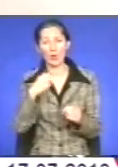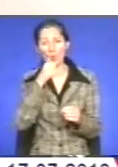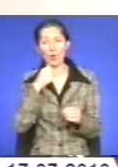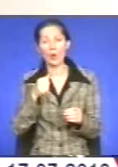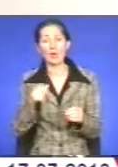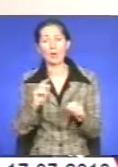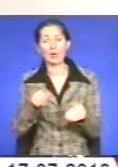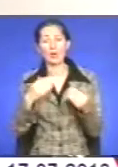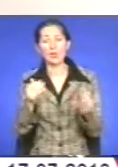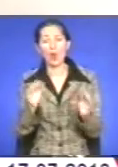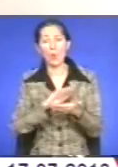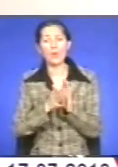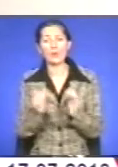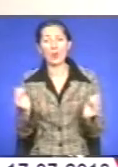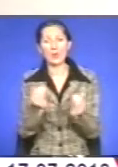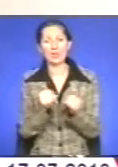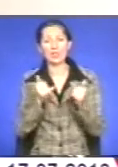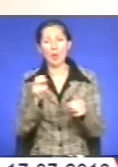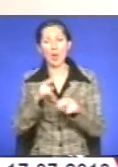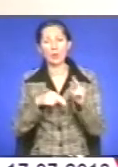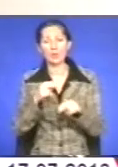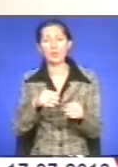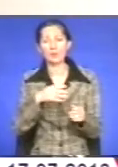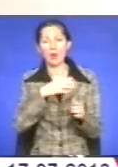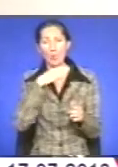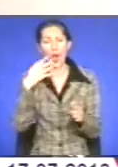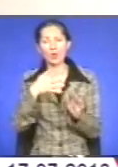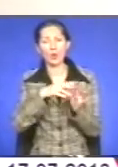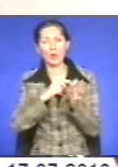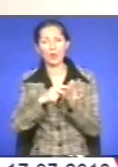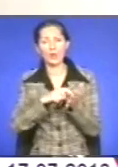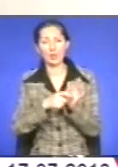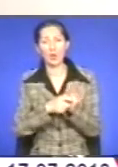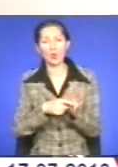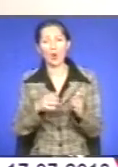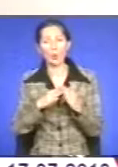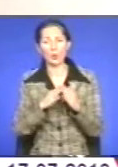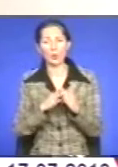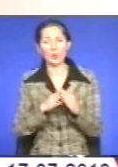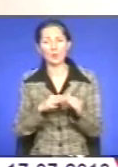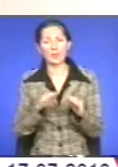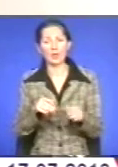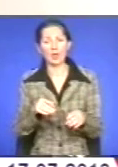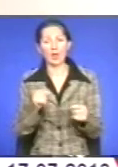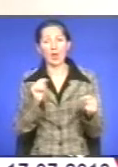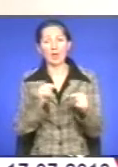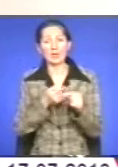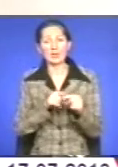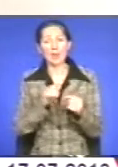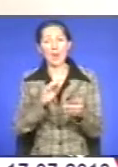та обмеження для будівництва багатоквартирного житлового будинку з приміщеннями громадського призначення. Вказані містобудівні